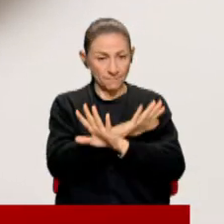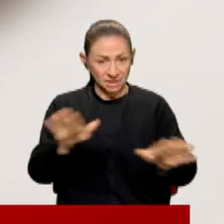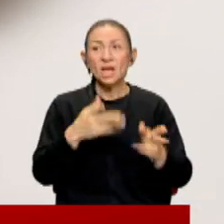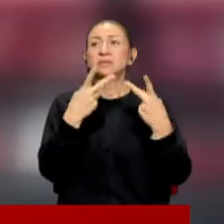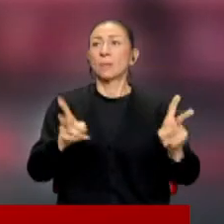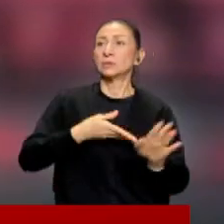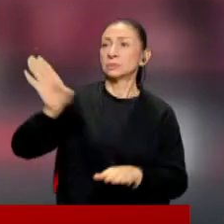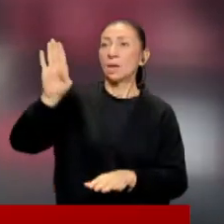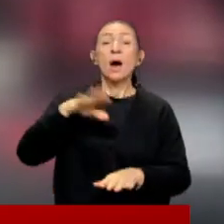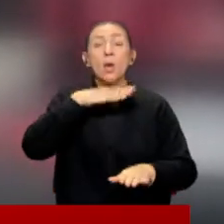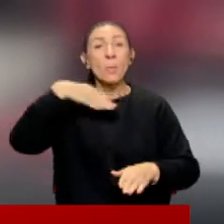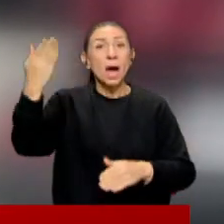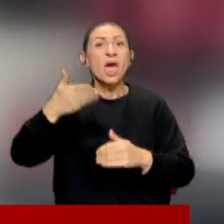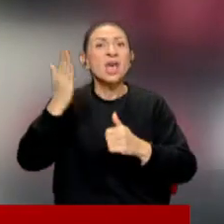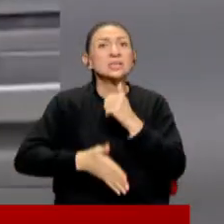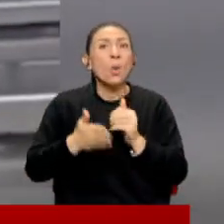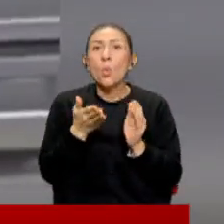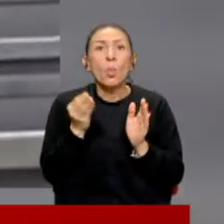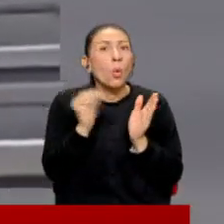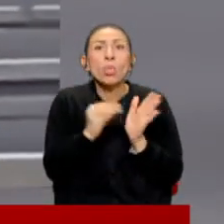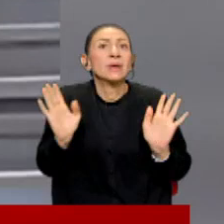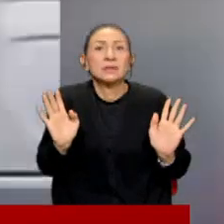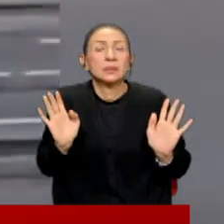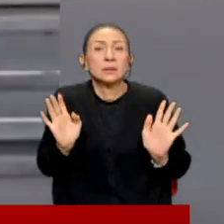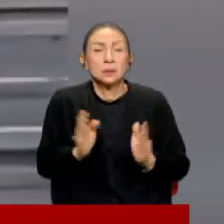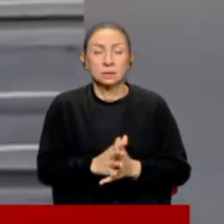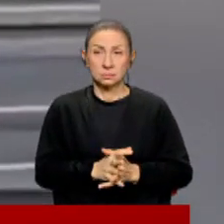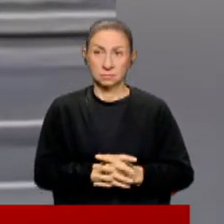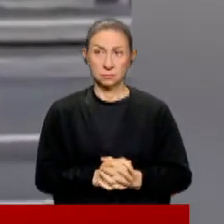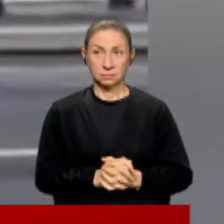serbest bıraktı. Yurt dışı yasağı bile konulmadı.